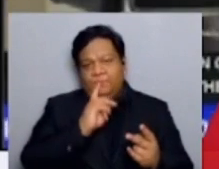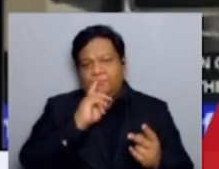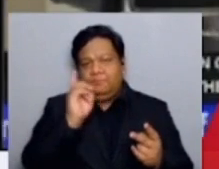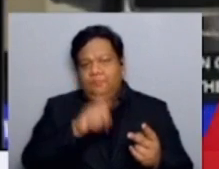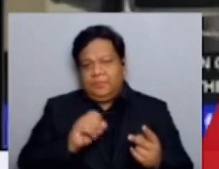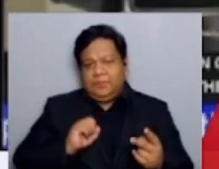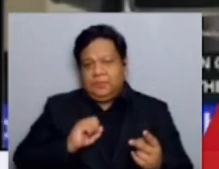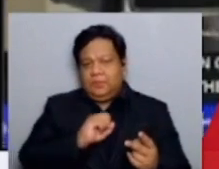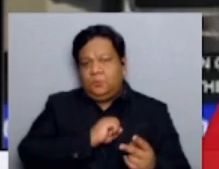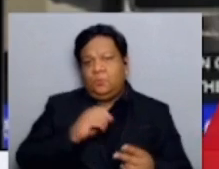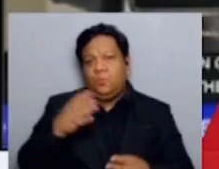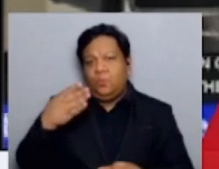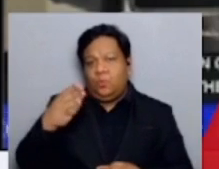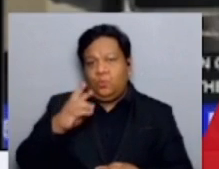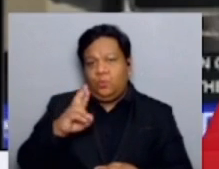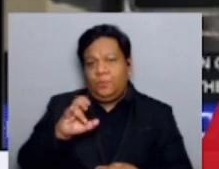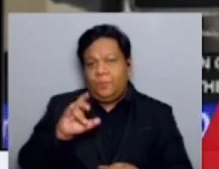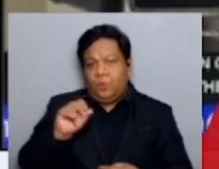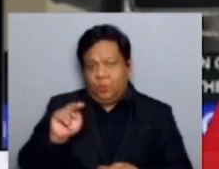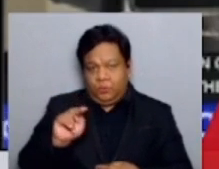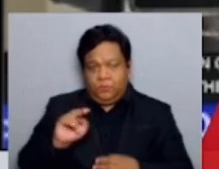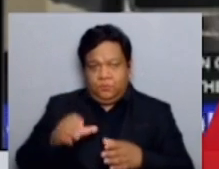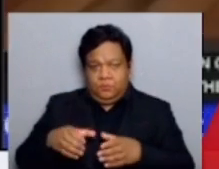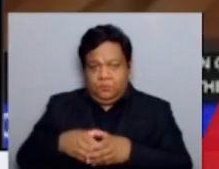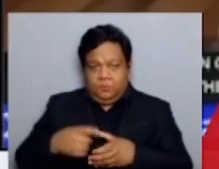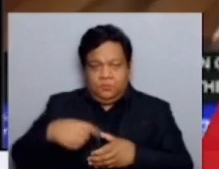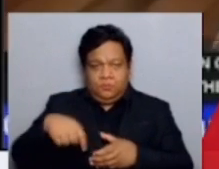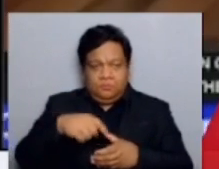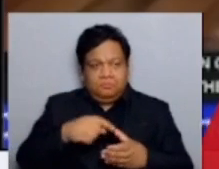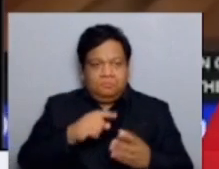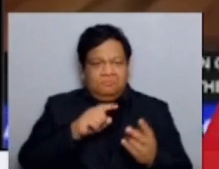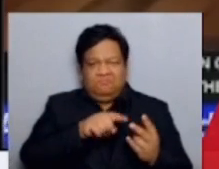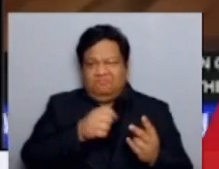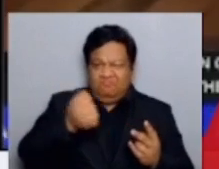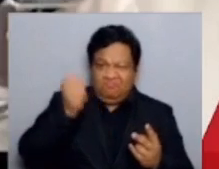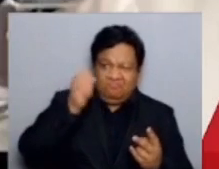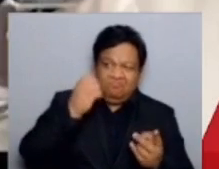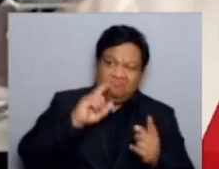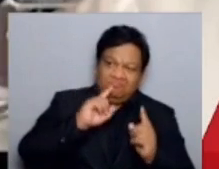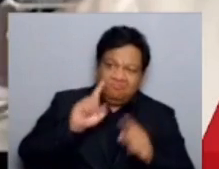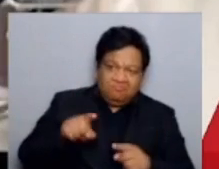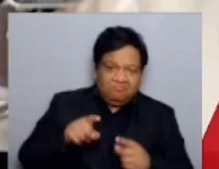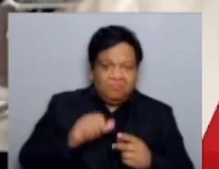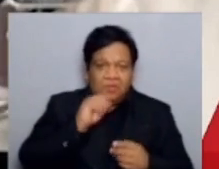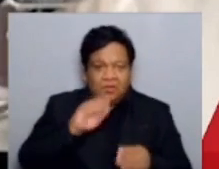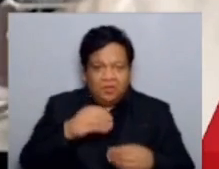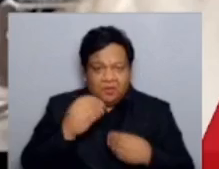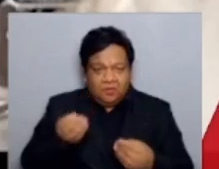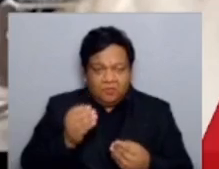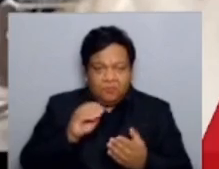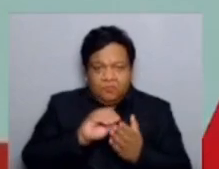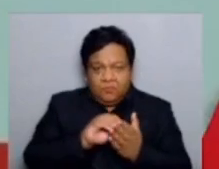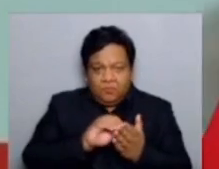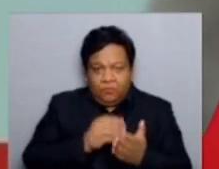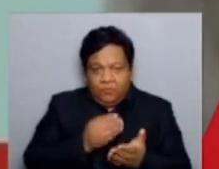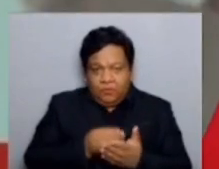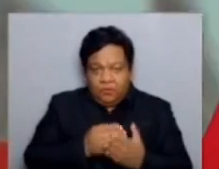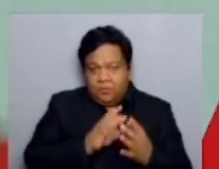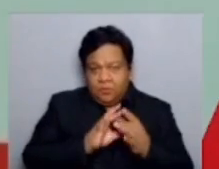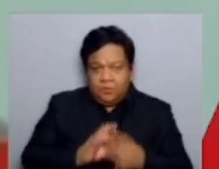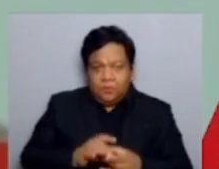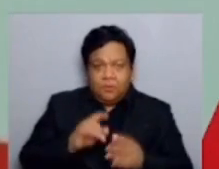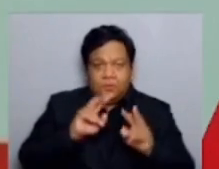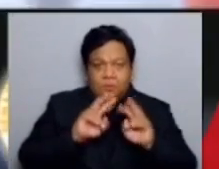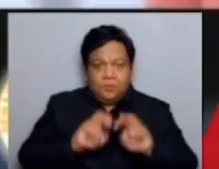Committee. Dahil ito sa patuloy nilang pagmamatigas na hindi ibigay ang kanilang financial records kaugnay ng imbestigasyon ng Senado sa